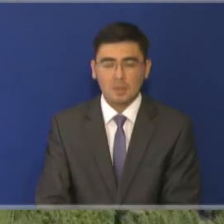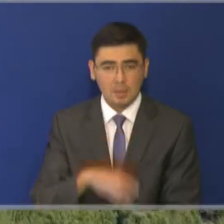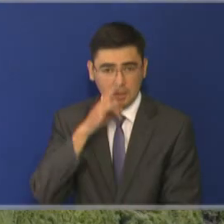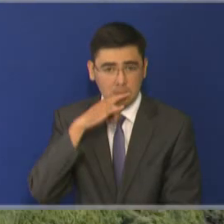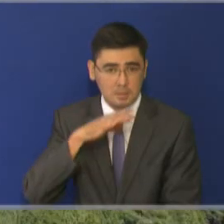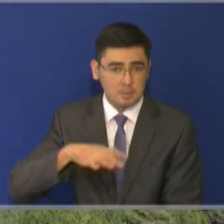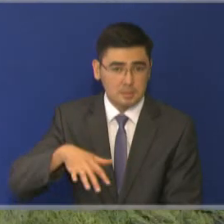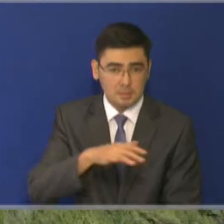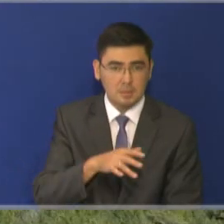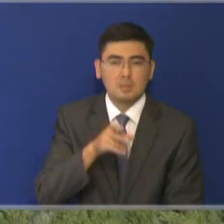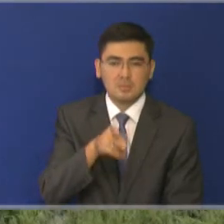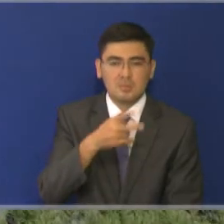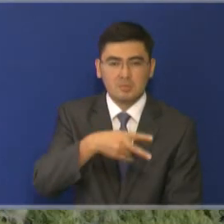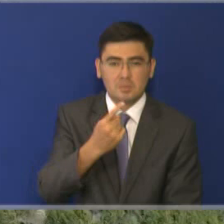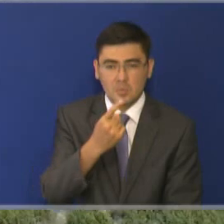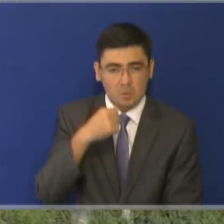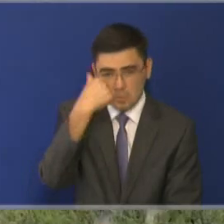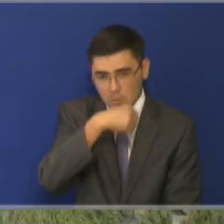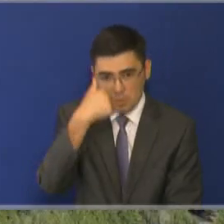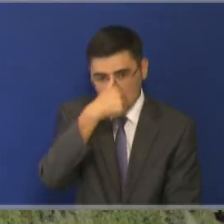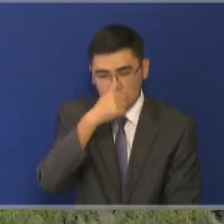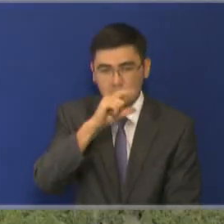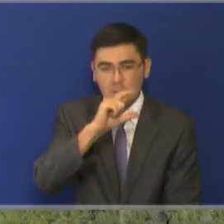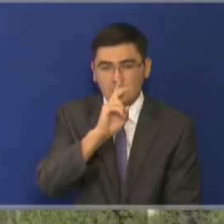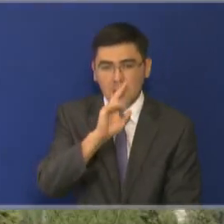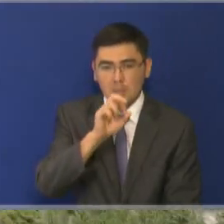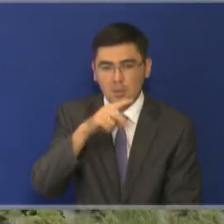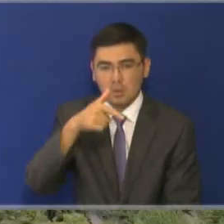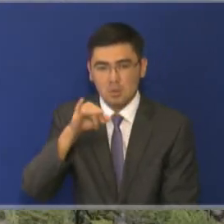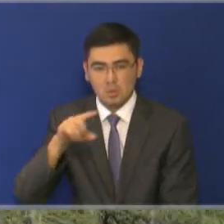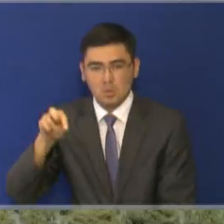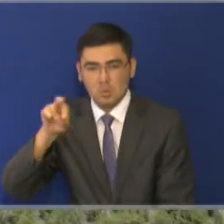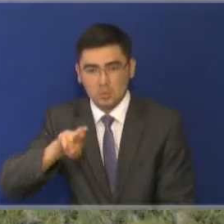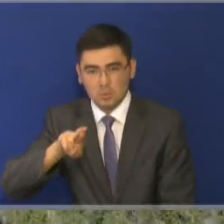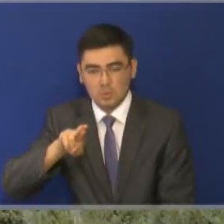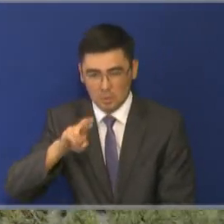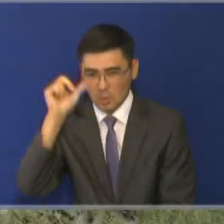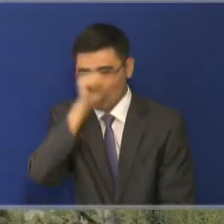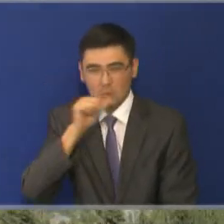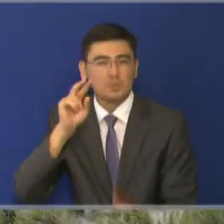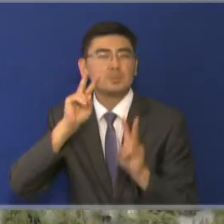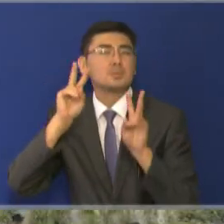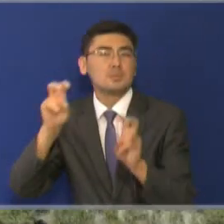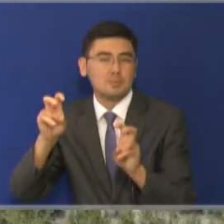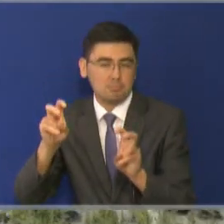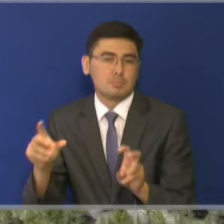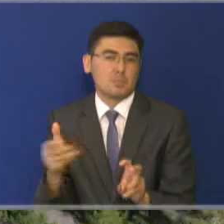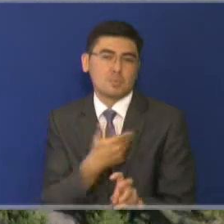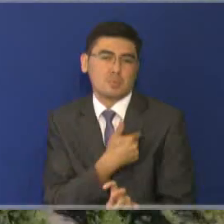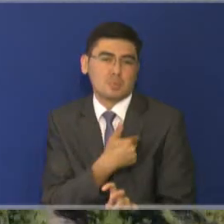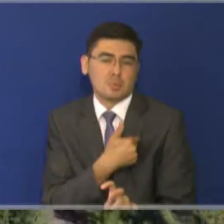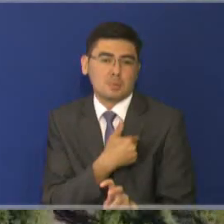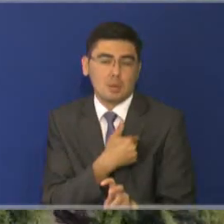Қазақстанда 2021 жылды экология жылы деп жариялау ұсынылды. Қоғам өкілдерінің айтуынша, соңғы жылдары елімізде экологияға